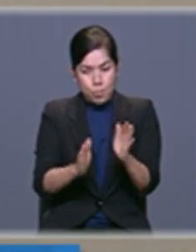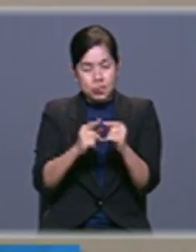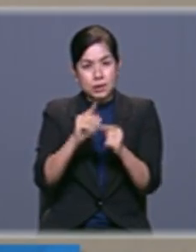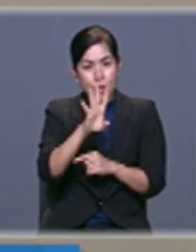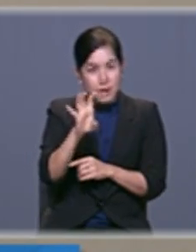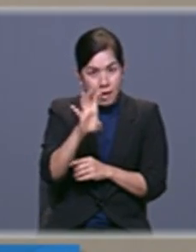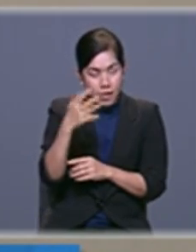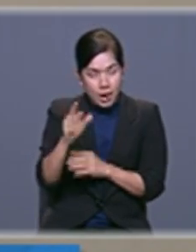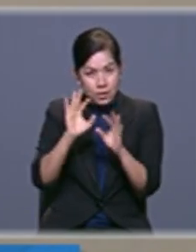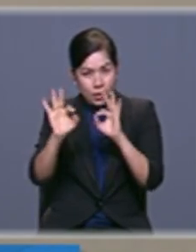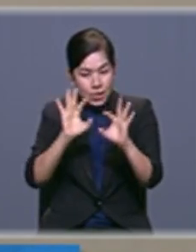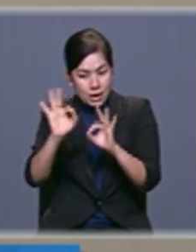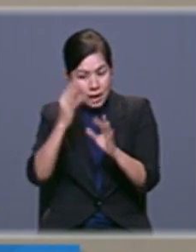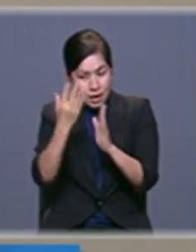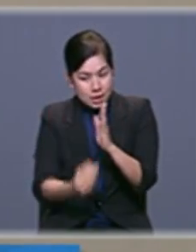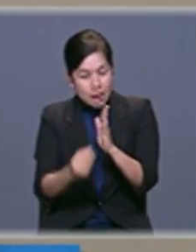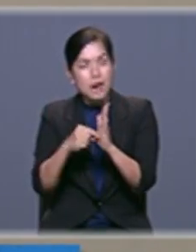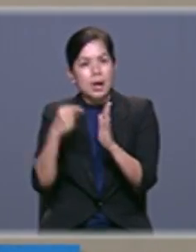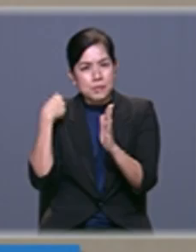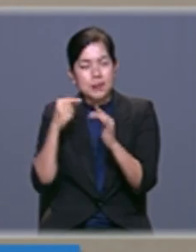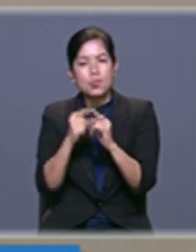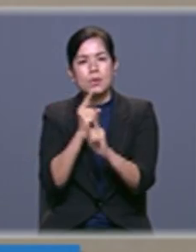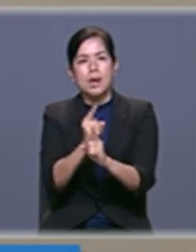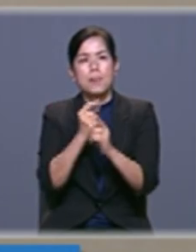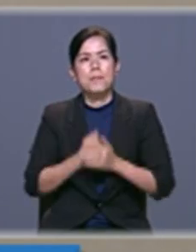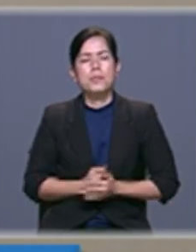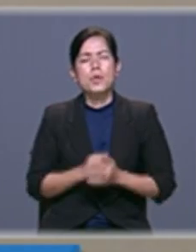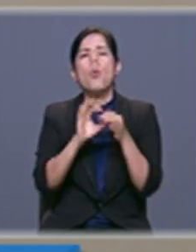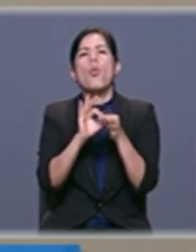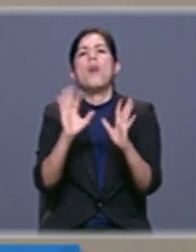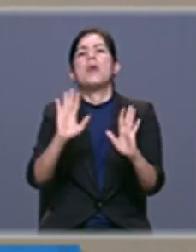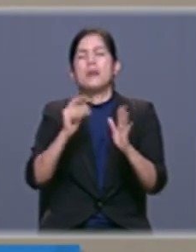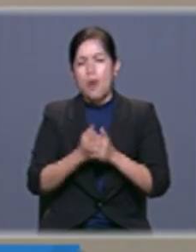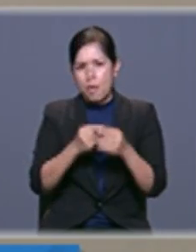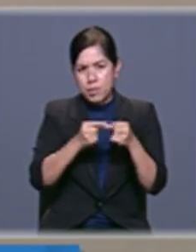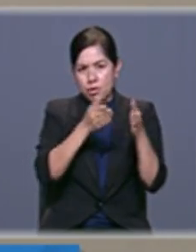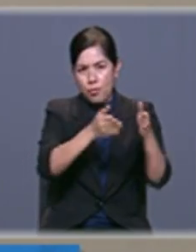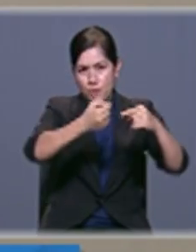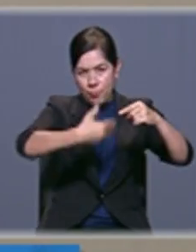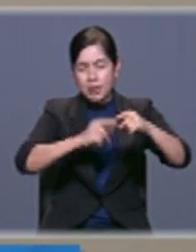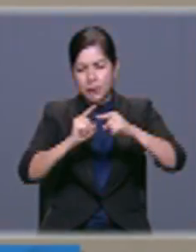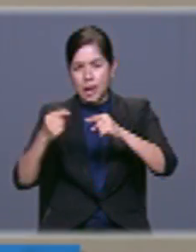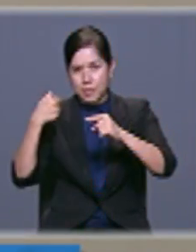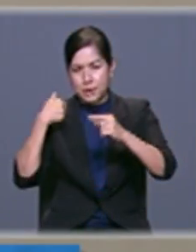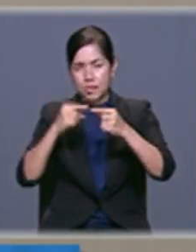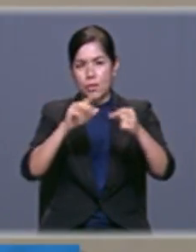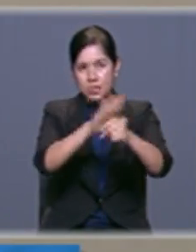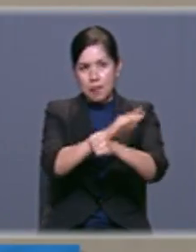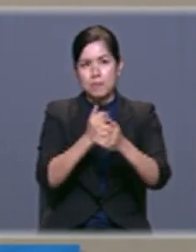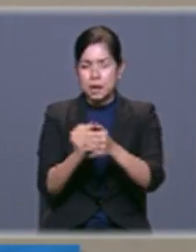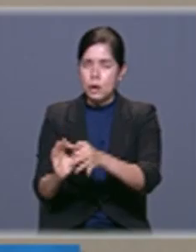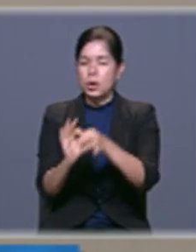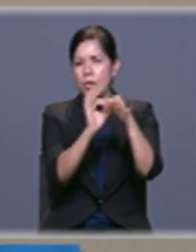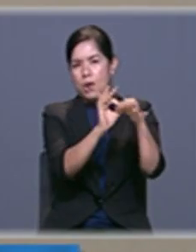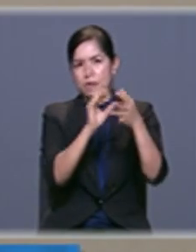ก็จะคัดกรองให้เหลือ194คนใช่ไหมซึ่งนี้ก็จะไม่ต้องเป็นห่วงหรอกมาจากทุกภาคส่วนนั่นแหละนะเพราะมันร้องเรียนกันมานะ